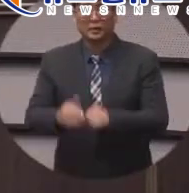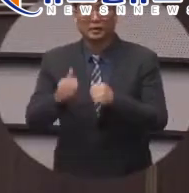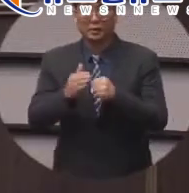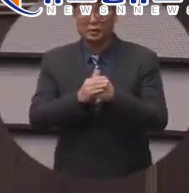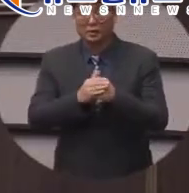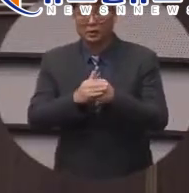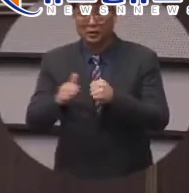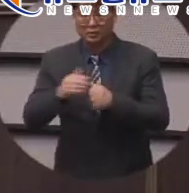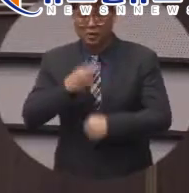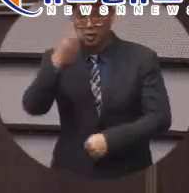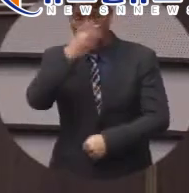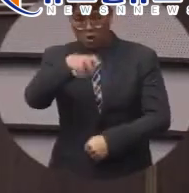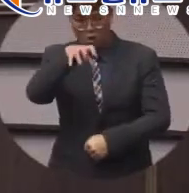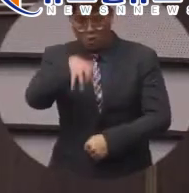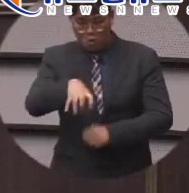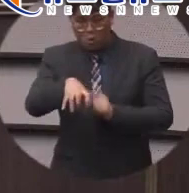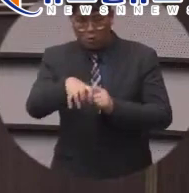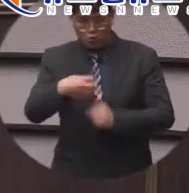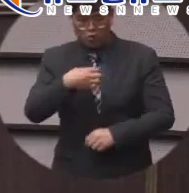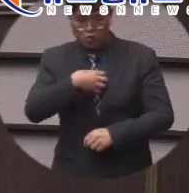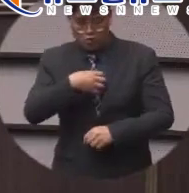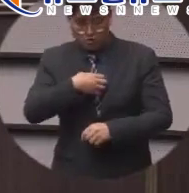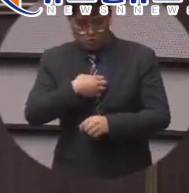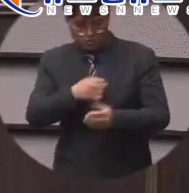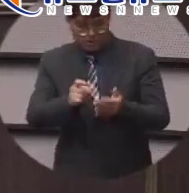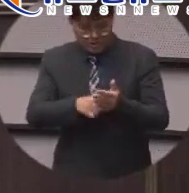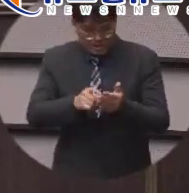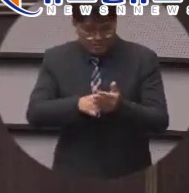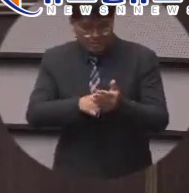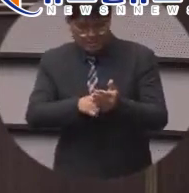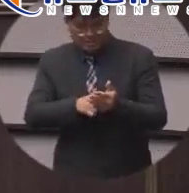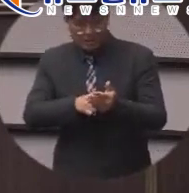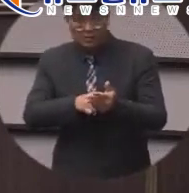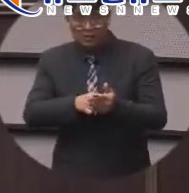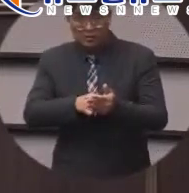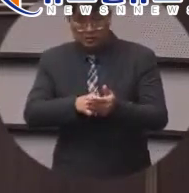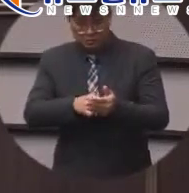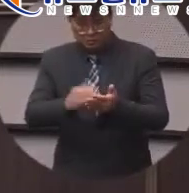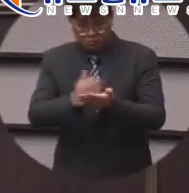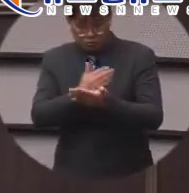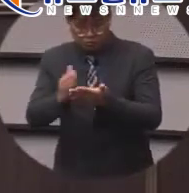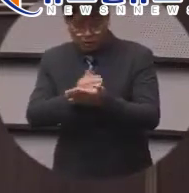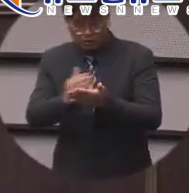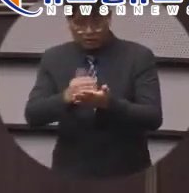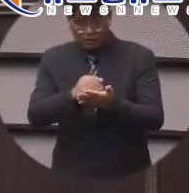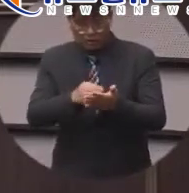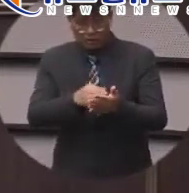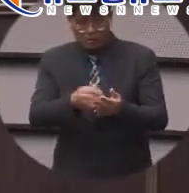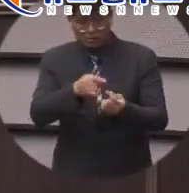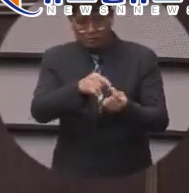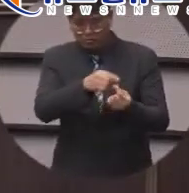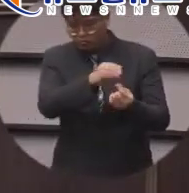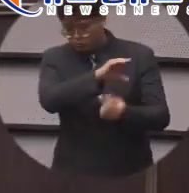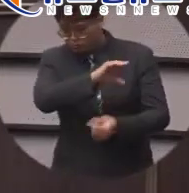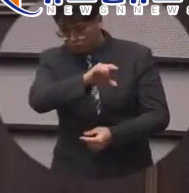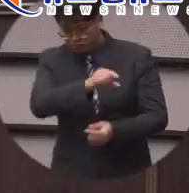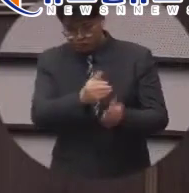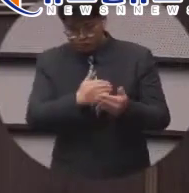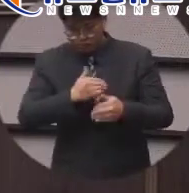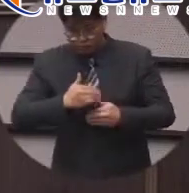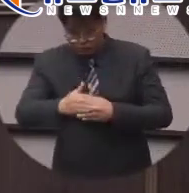따라서 점검 대상지를 위험도와 시급성에 따라 몇 개의 등급으로 구분해 순차적으로 점검을